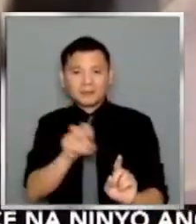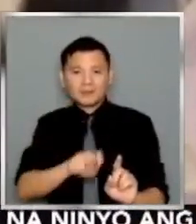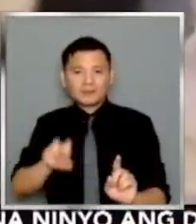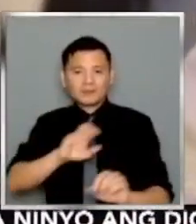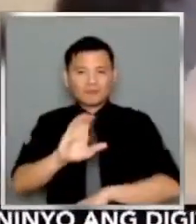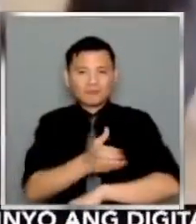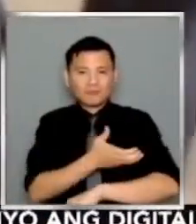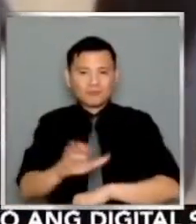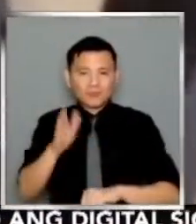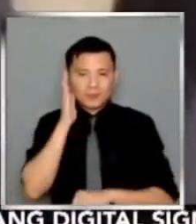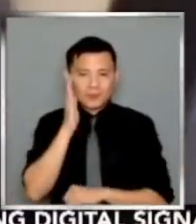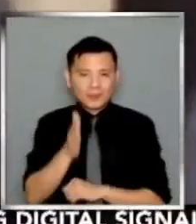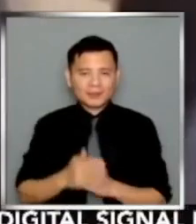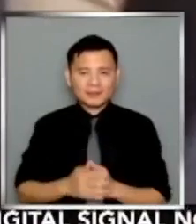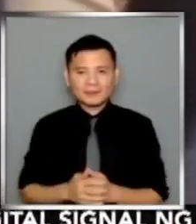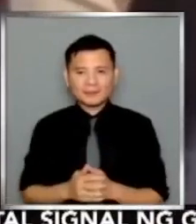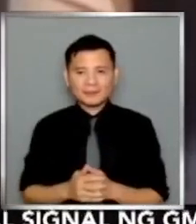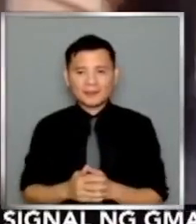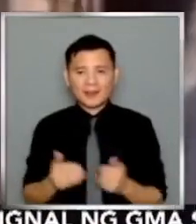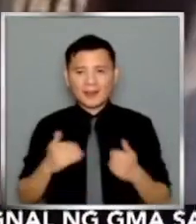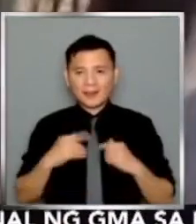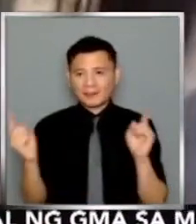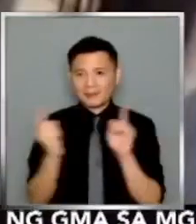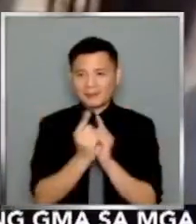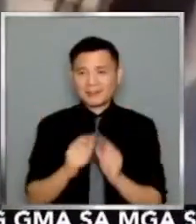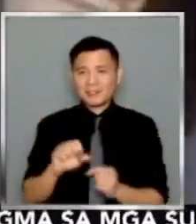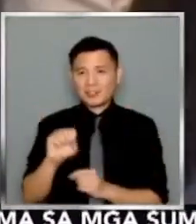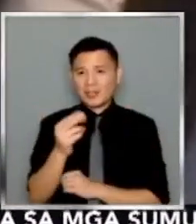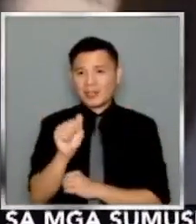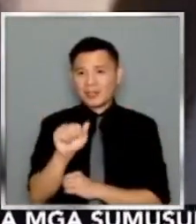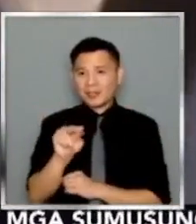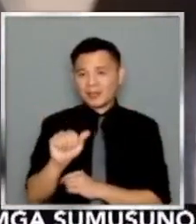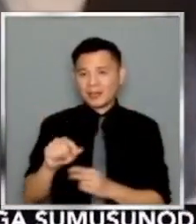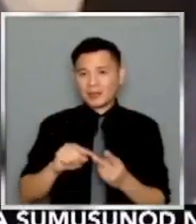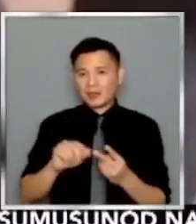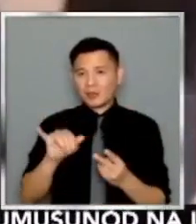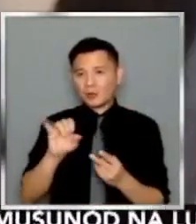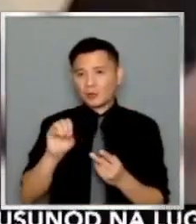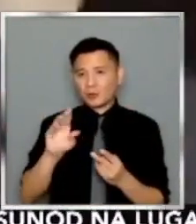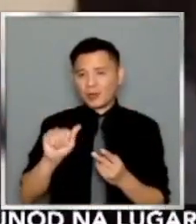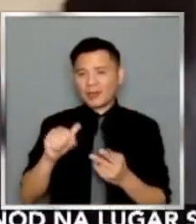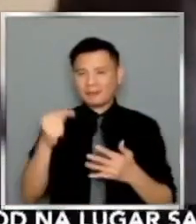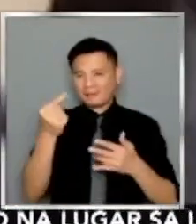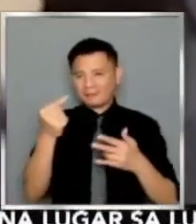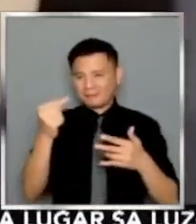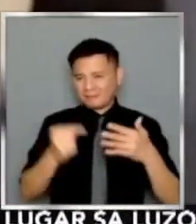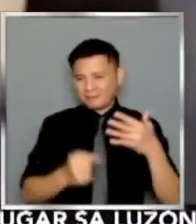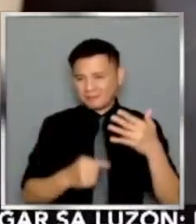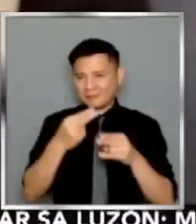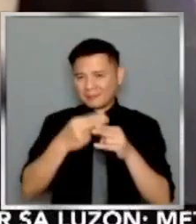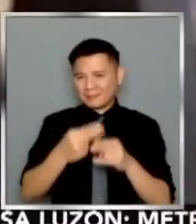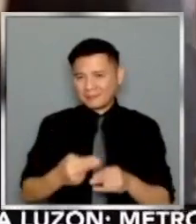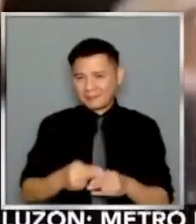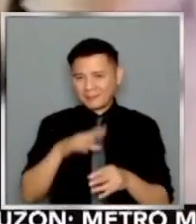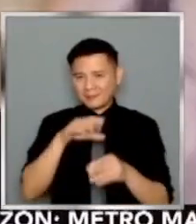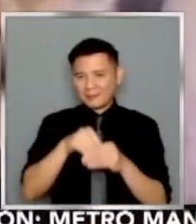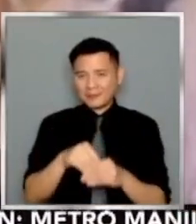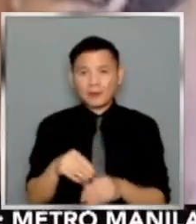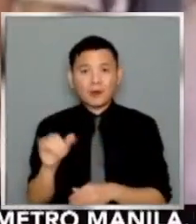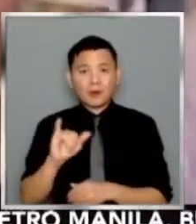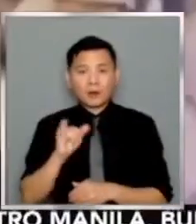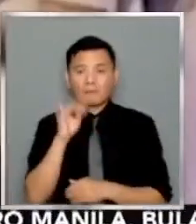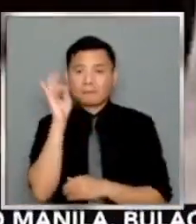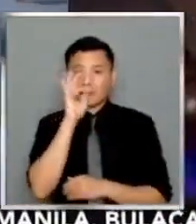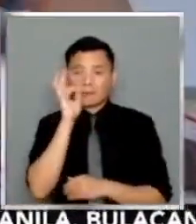grupo na kinabibilangan ni Shana, Yue, Bessie, Suwon, Haun, at ang Filipina-Argentinian na si